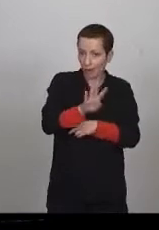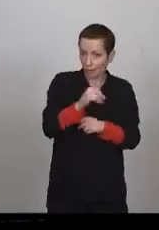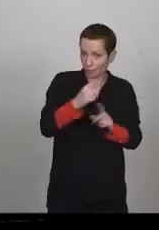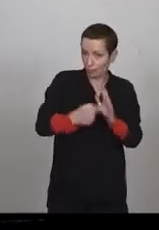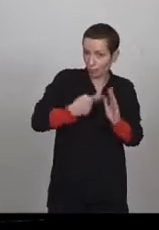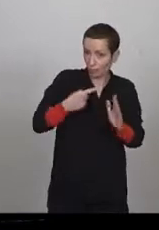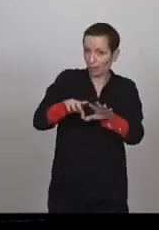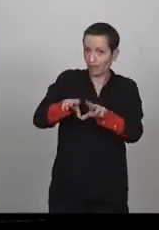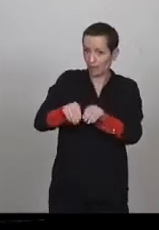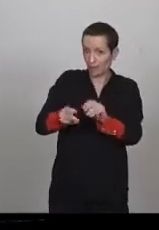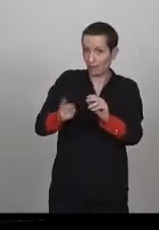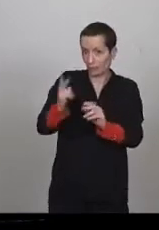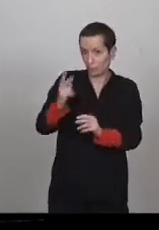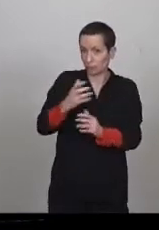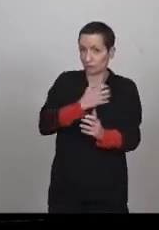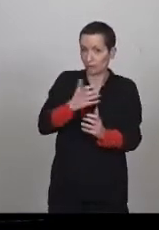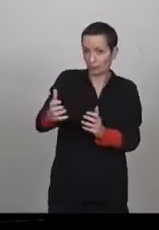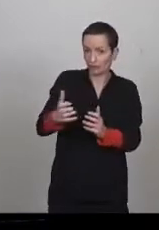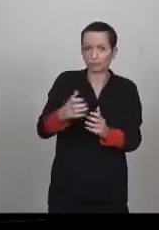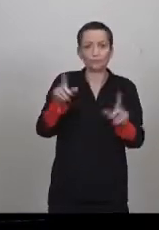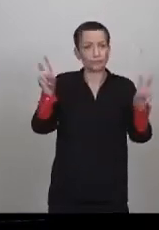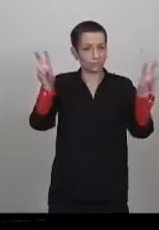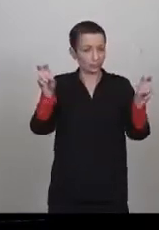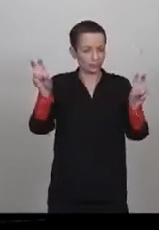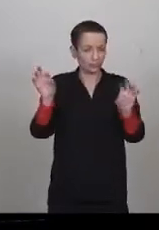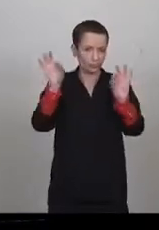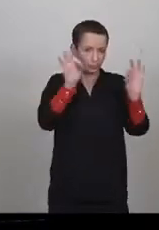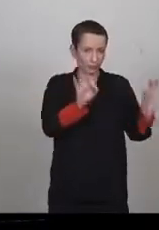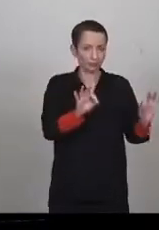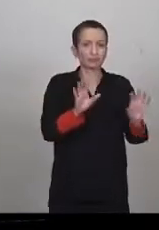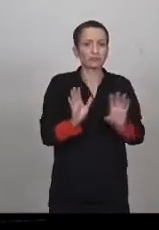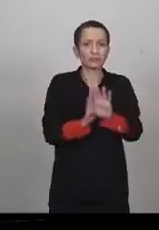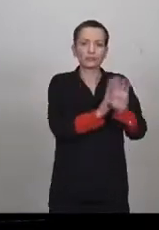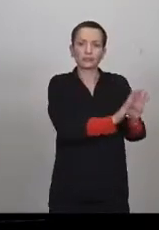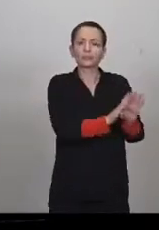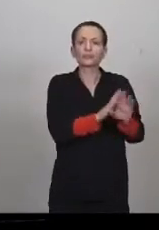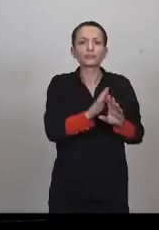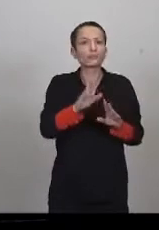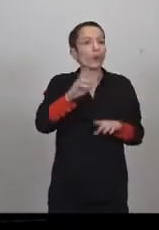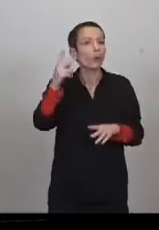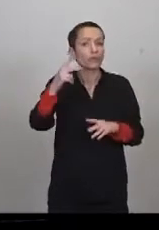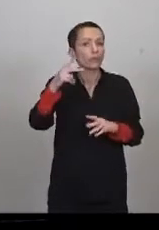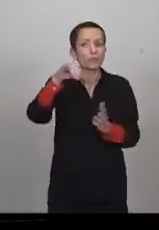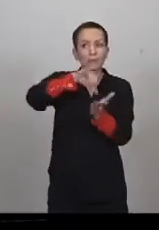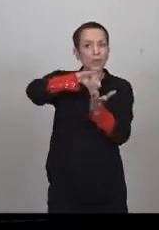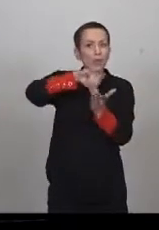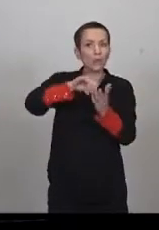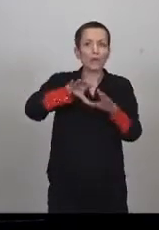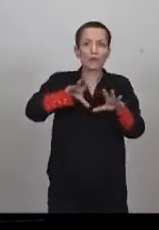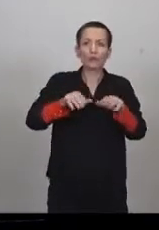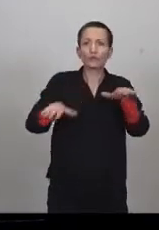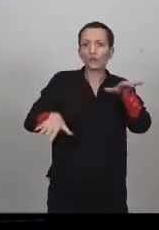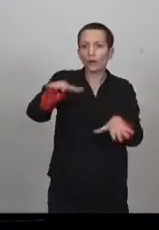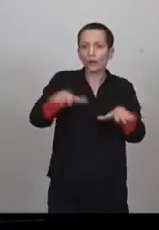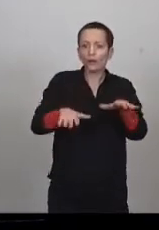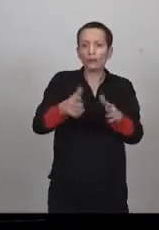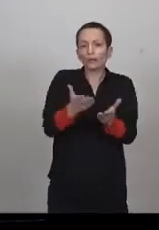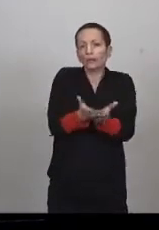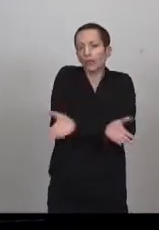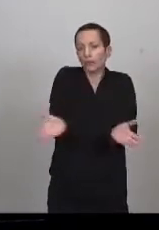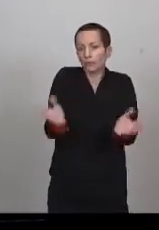aux revenus les plus élevés. Je cite. Quid des tranches intermédiaires, des familles moyennes ou modestes, entre